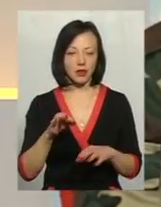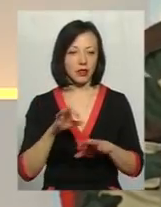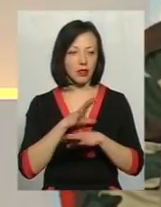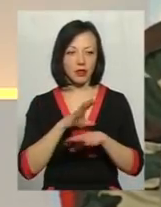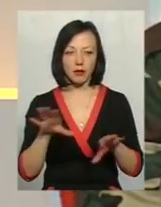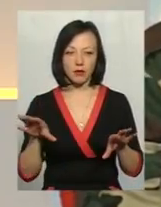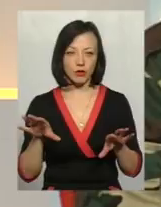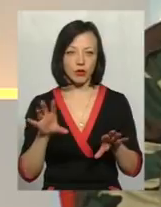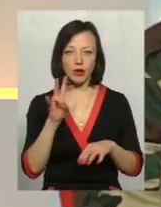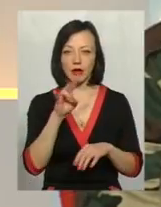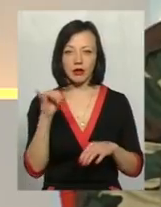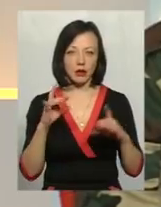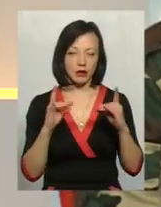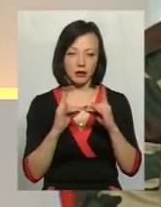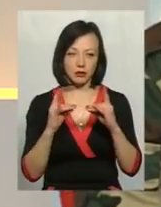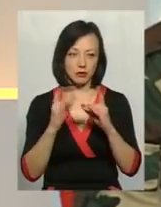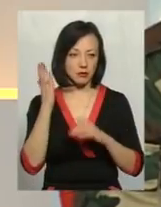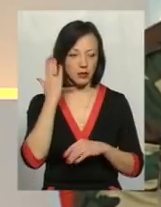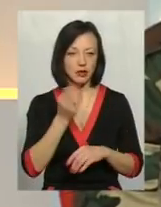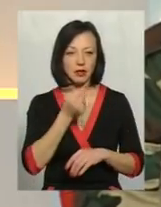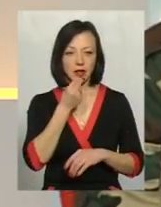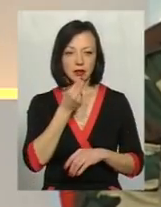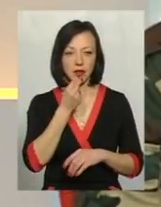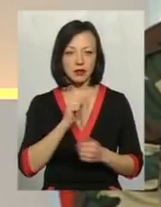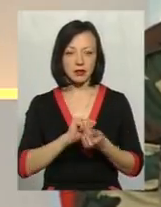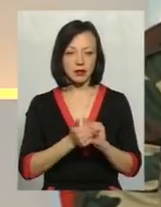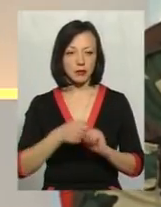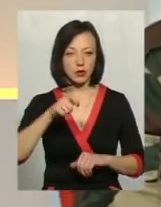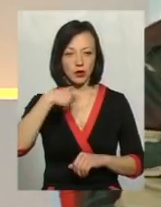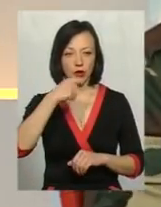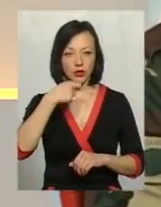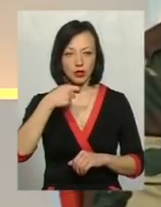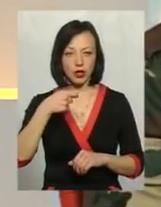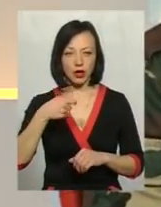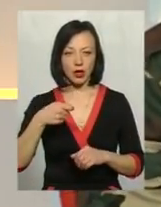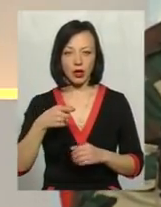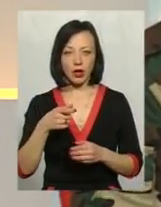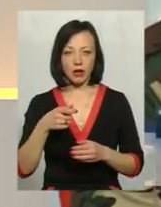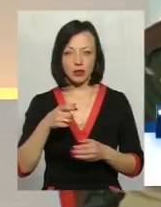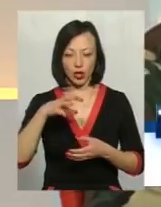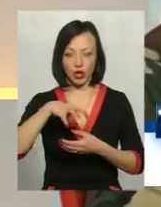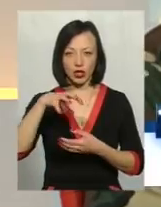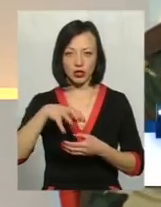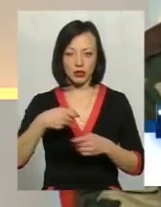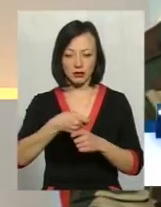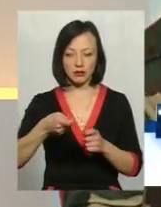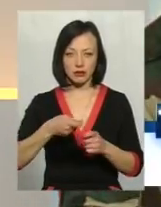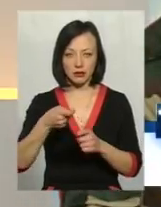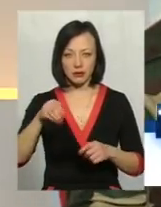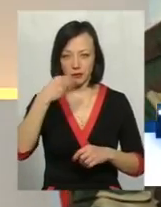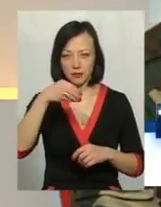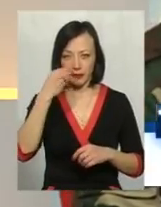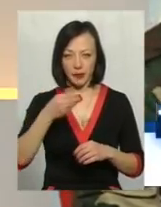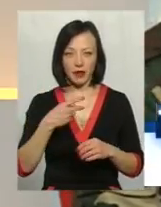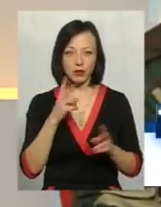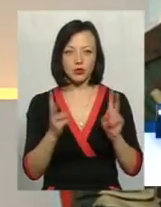ні кроваті, де спати, їли замість ложок кришки від консервної банки. Тому що по телевізору показували, що там